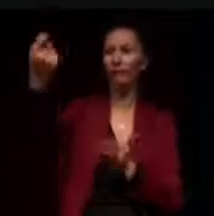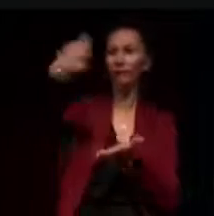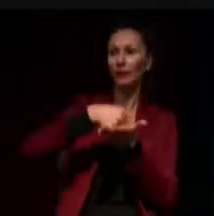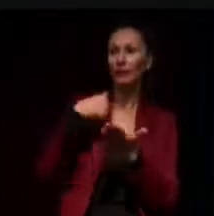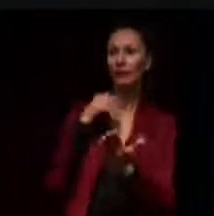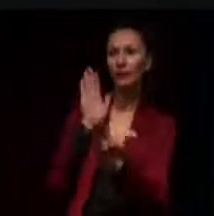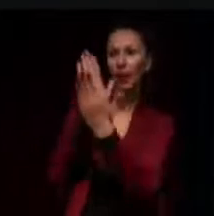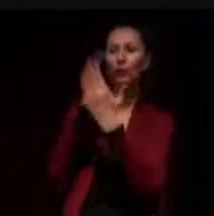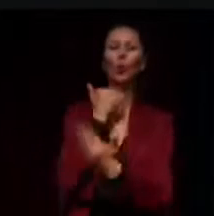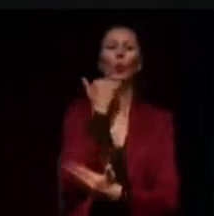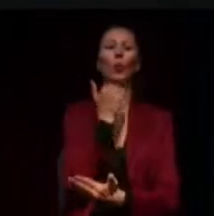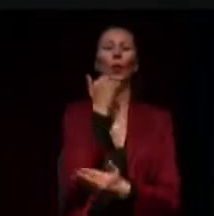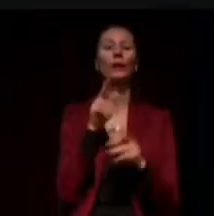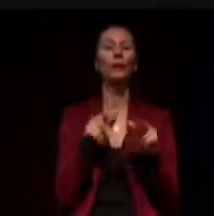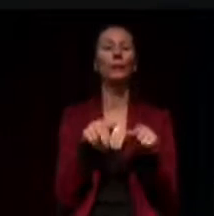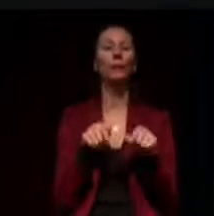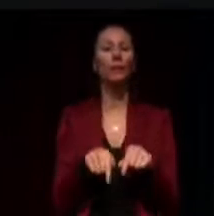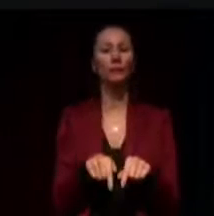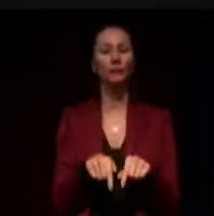karşısına çıkamayacaksınız.